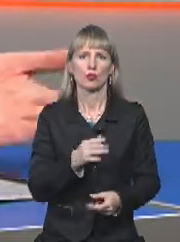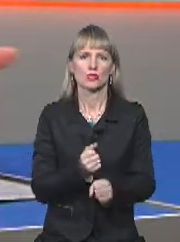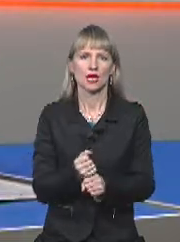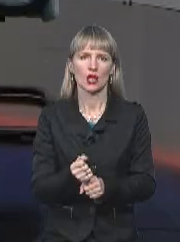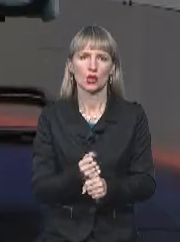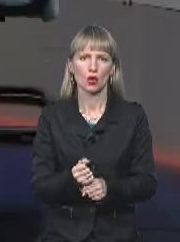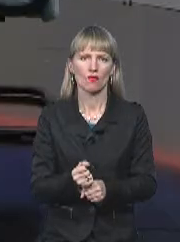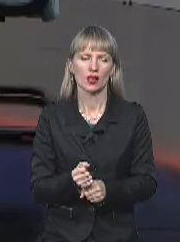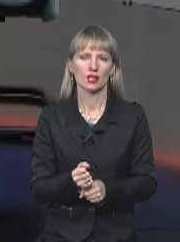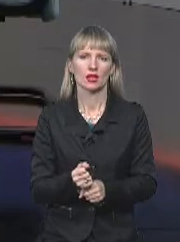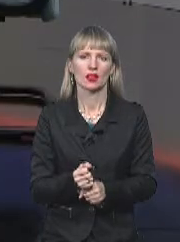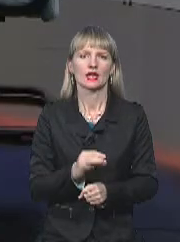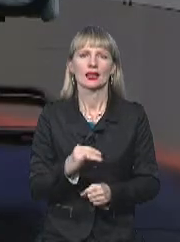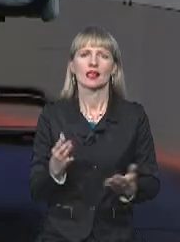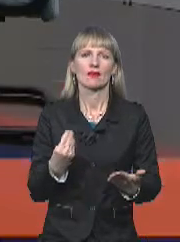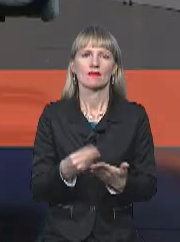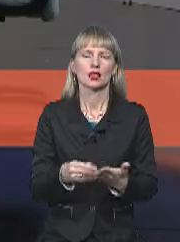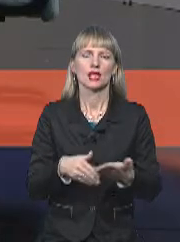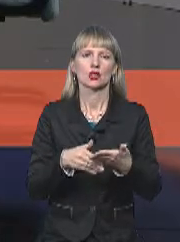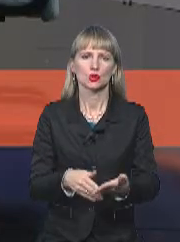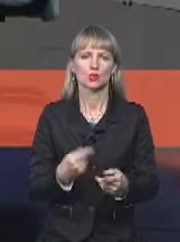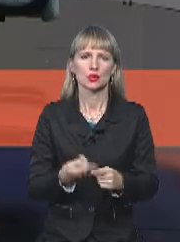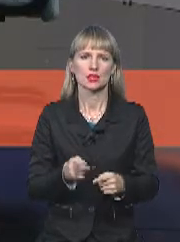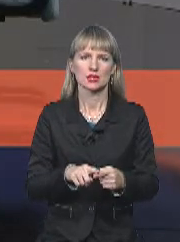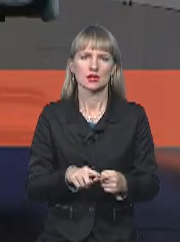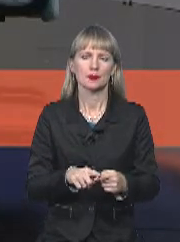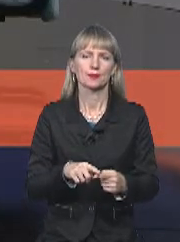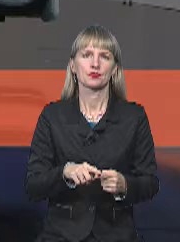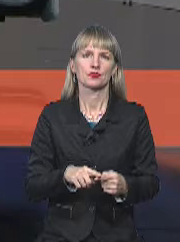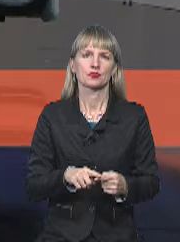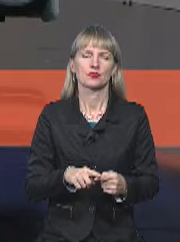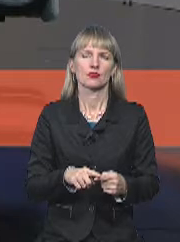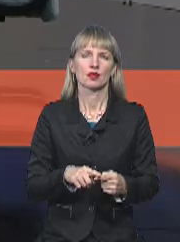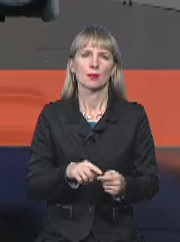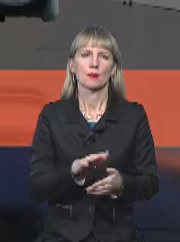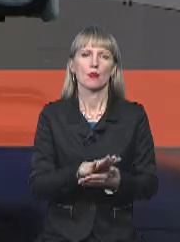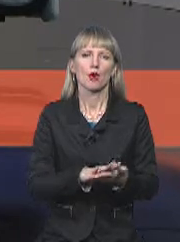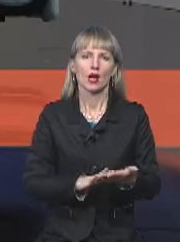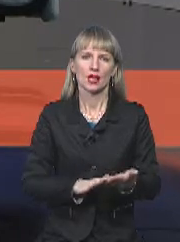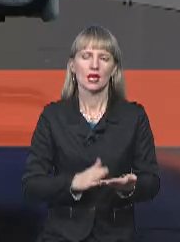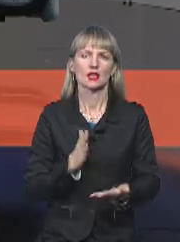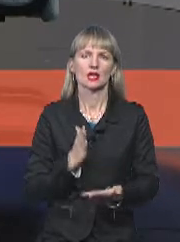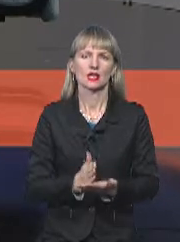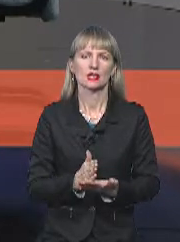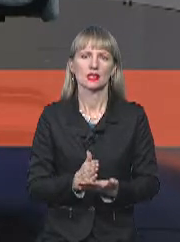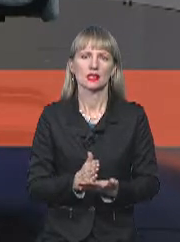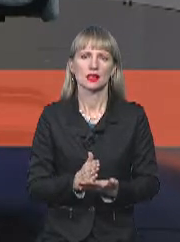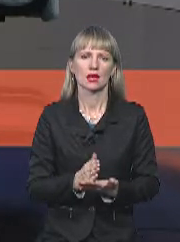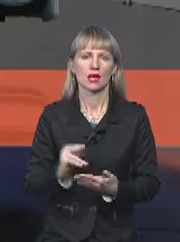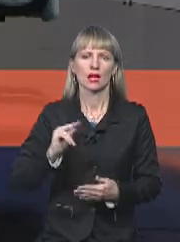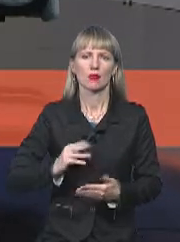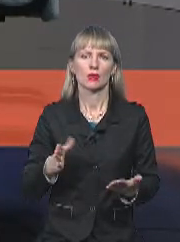закатовані, якось фінансує це. Тобто покаяння є, до речі, остарбайтерам, які